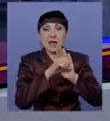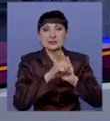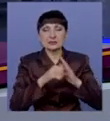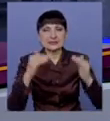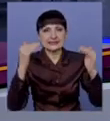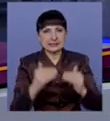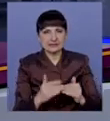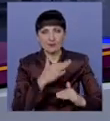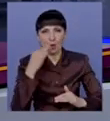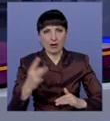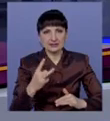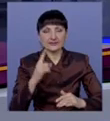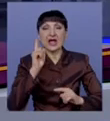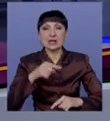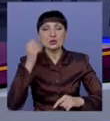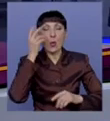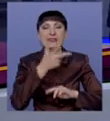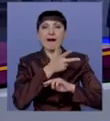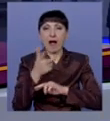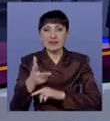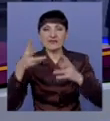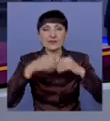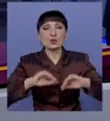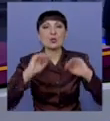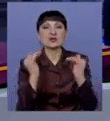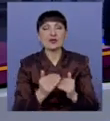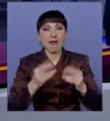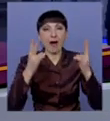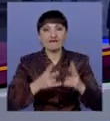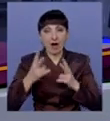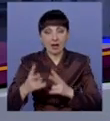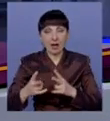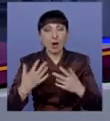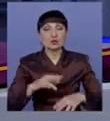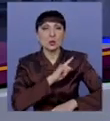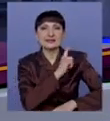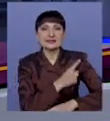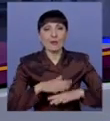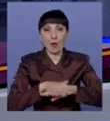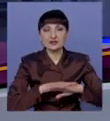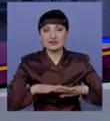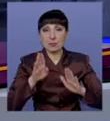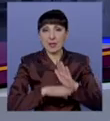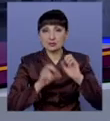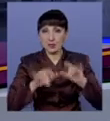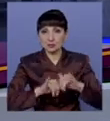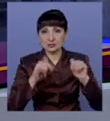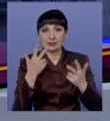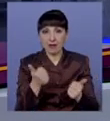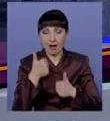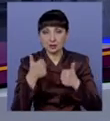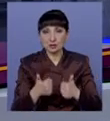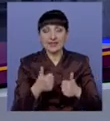снизилась в несколько раз. К тому же умные камеры вместе с уменьшением аварийности позволили усилить общественную безопасность. Как новейшая